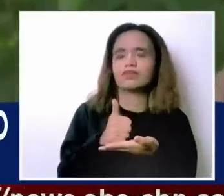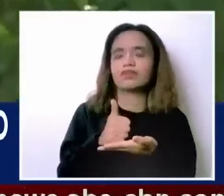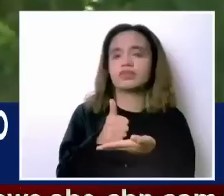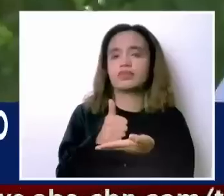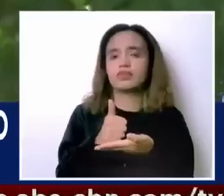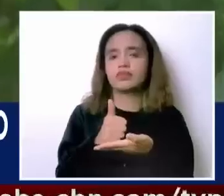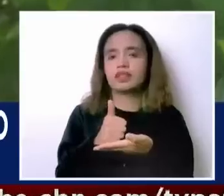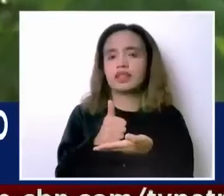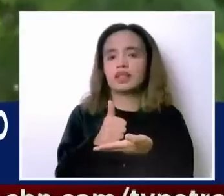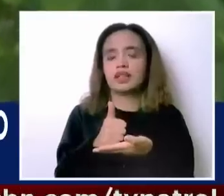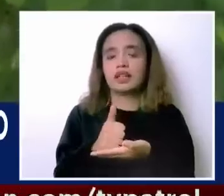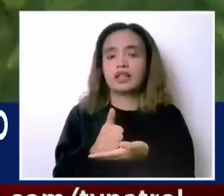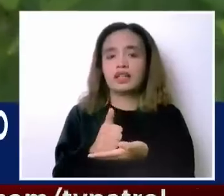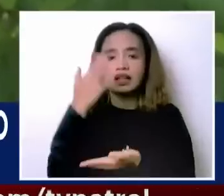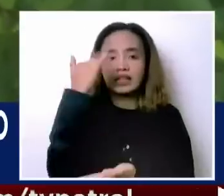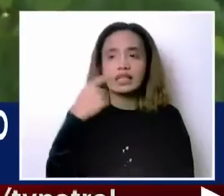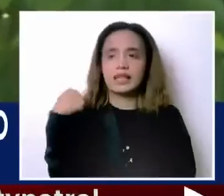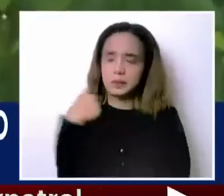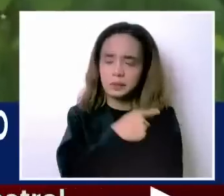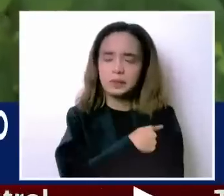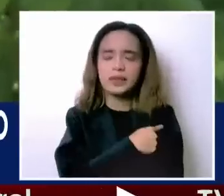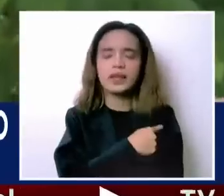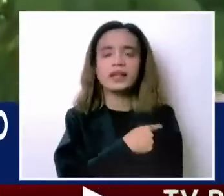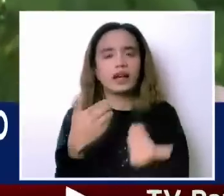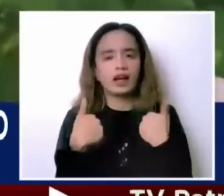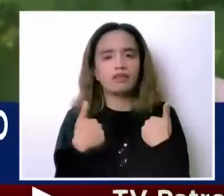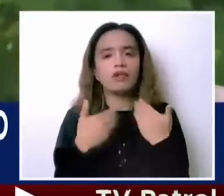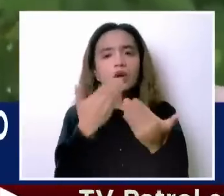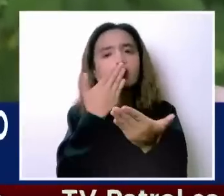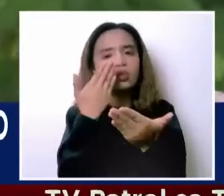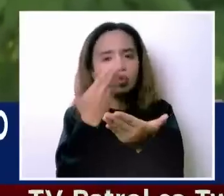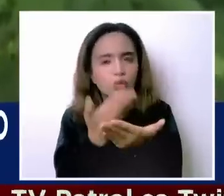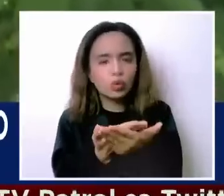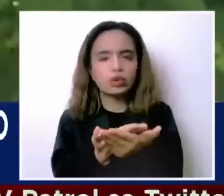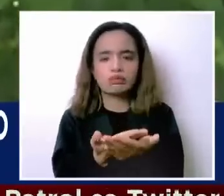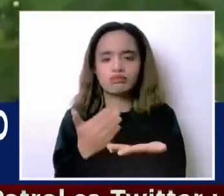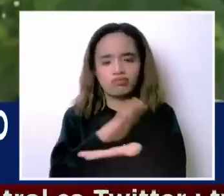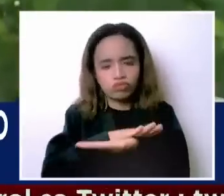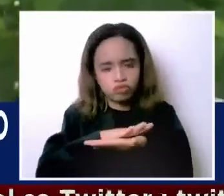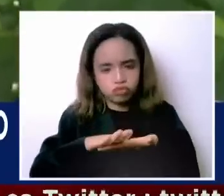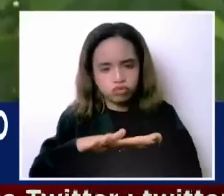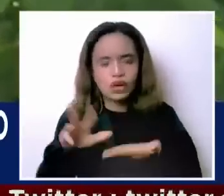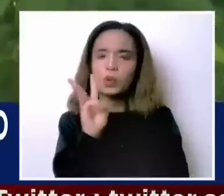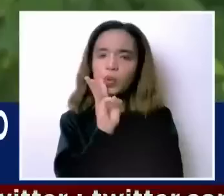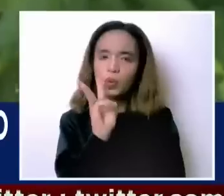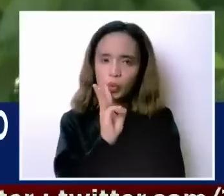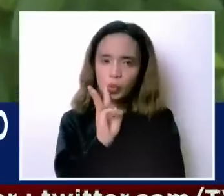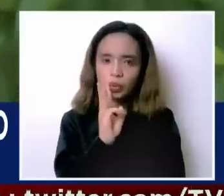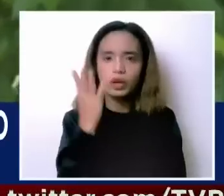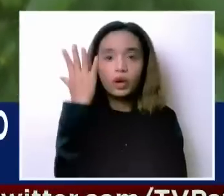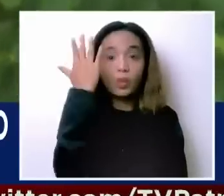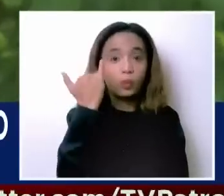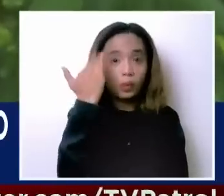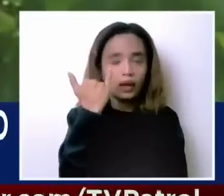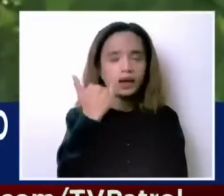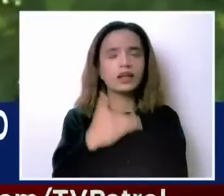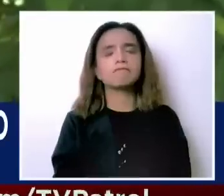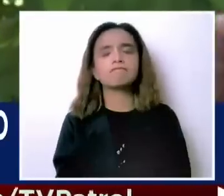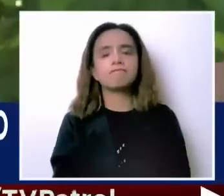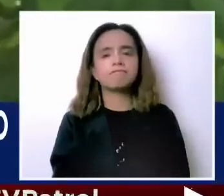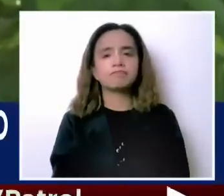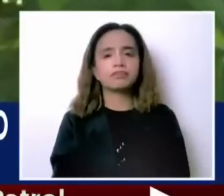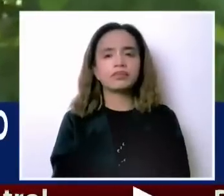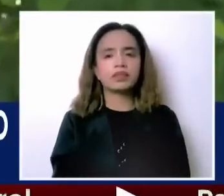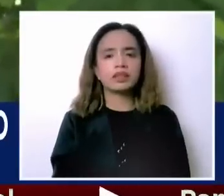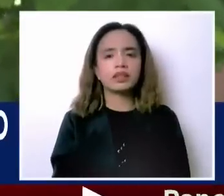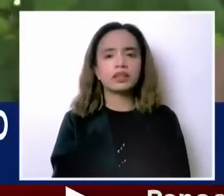po kami magkaroon po ng magandang pagdaloy po ng tubig. Dahil po ay ang isa nga po ay kami